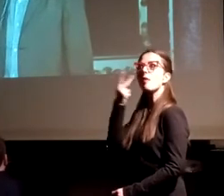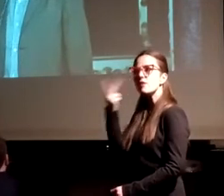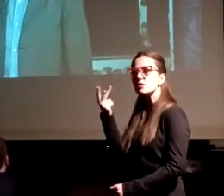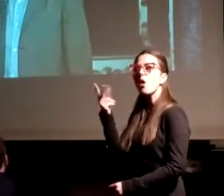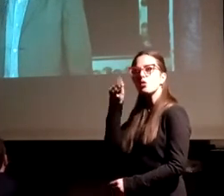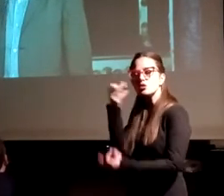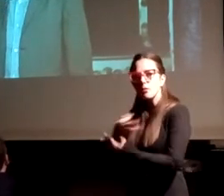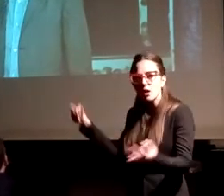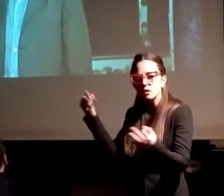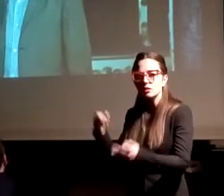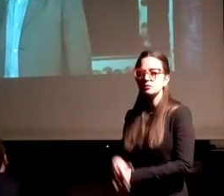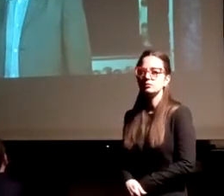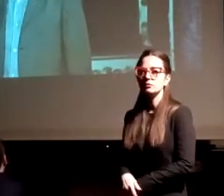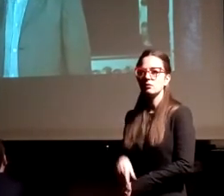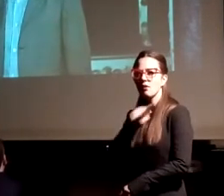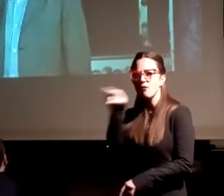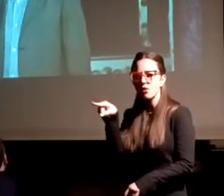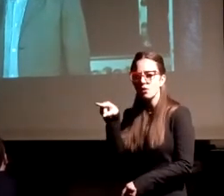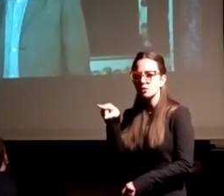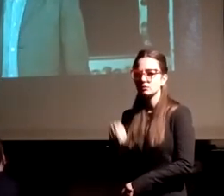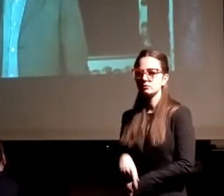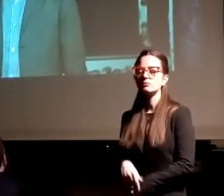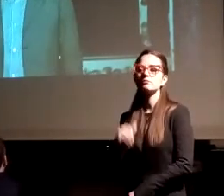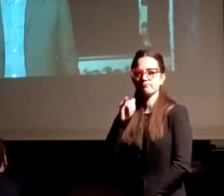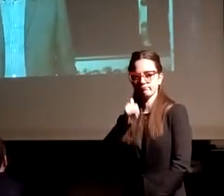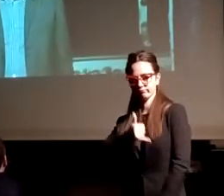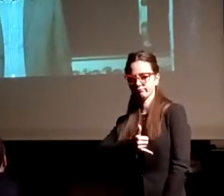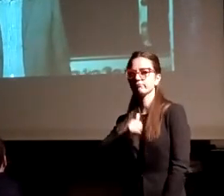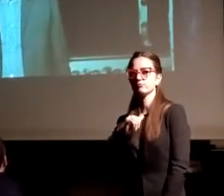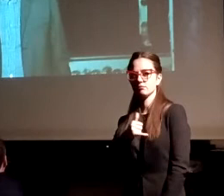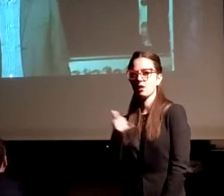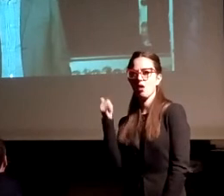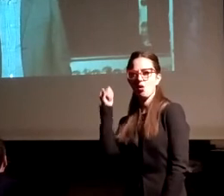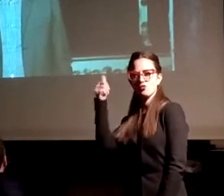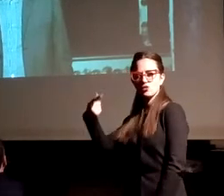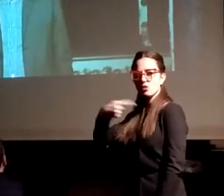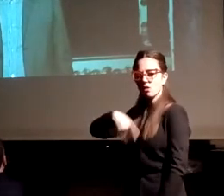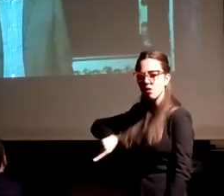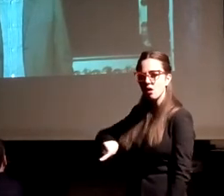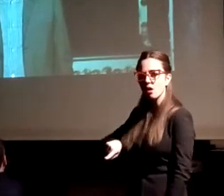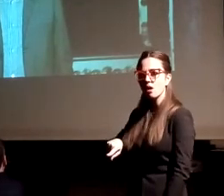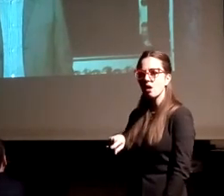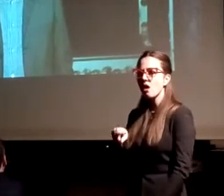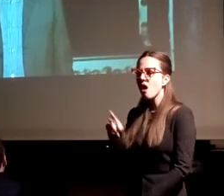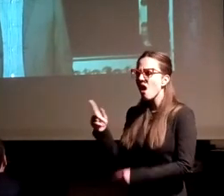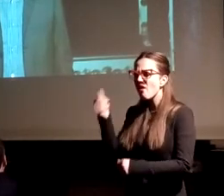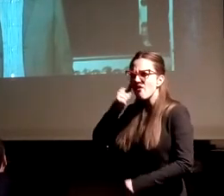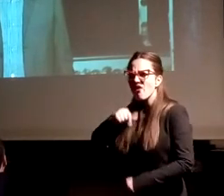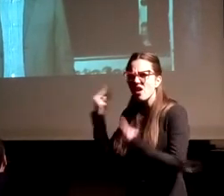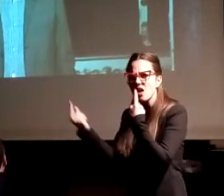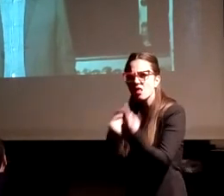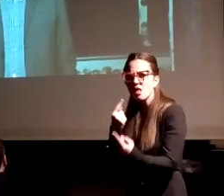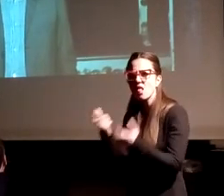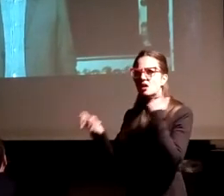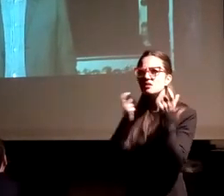bene uno di voi è vero abbiamo ucciso ma tutte messe insieme